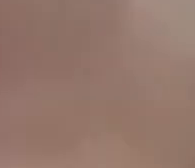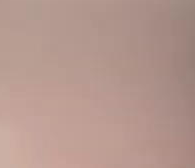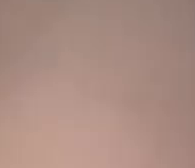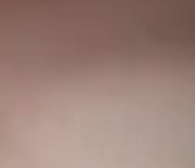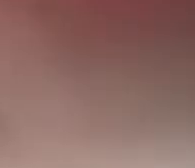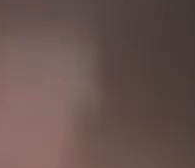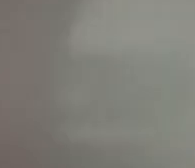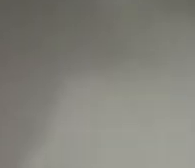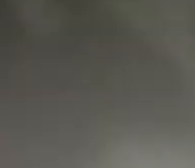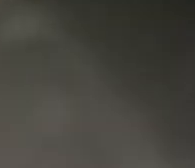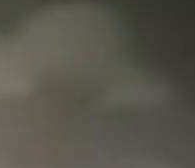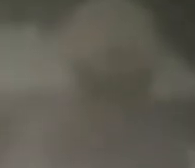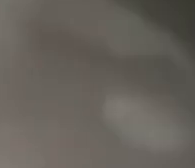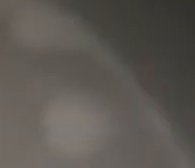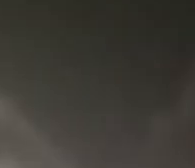dua minibus.